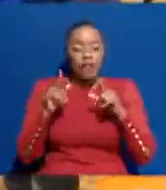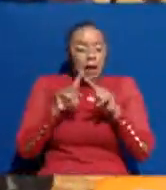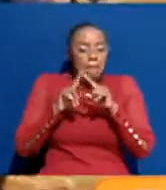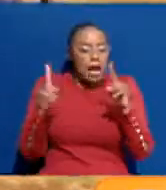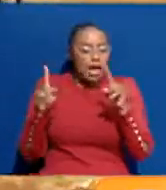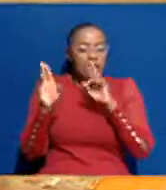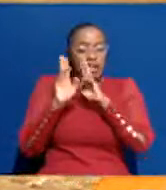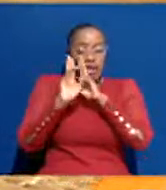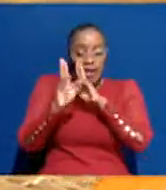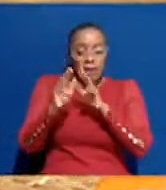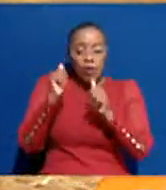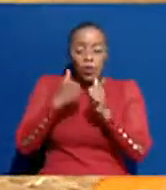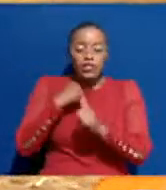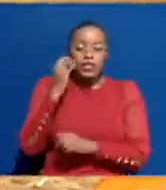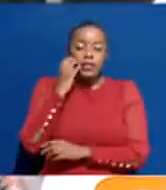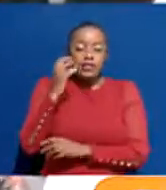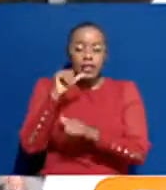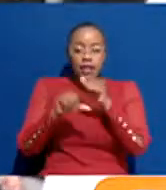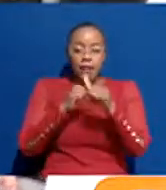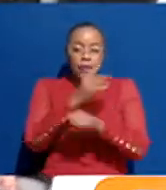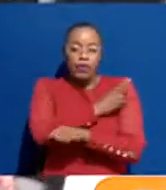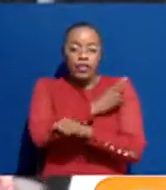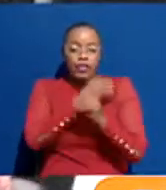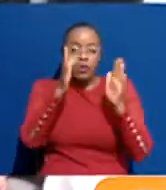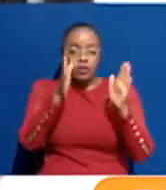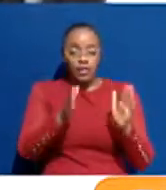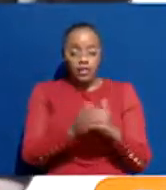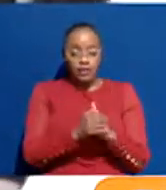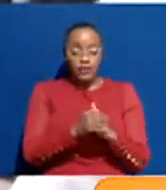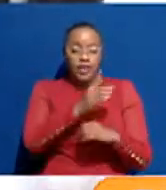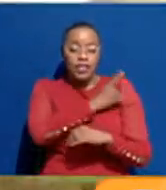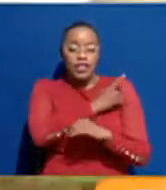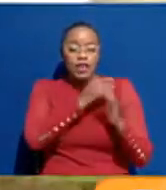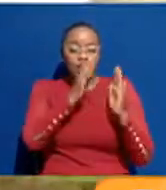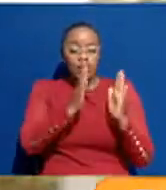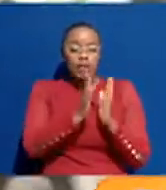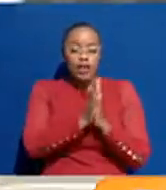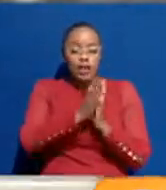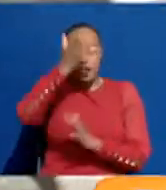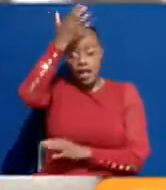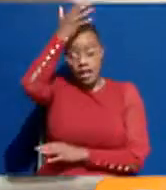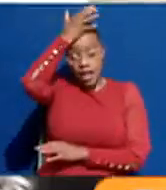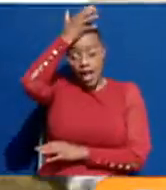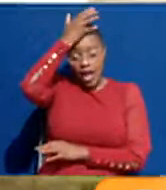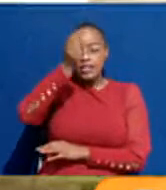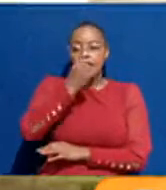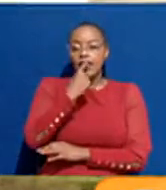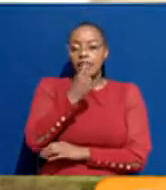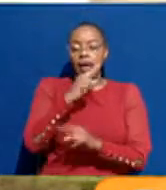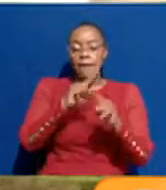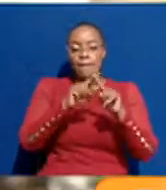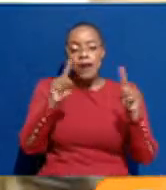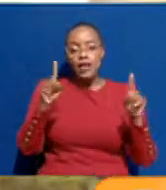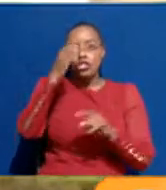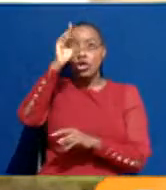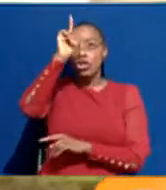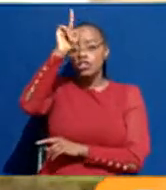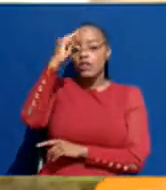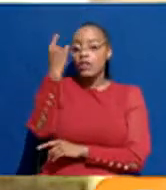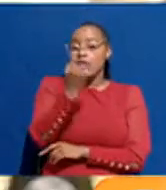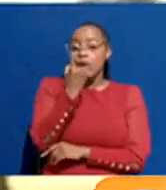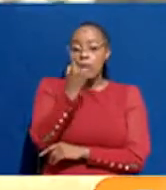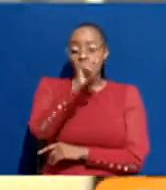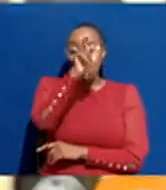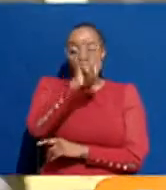ya ripoti za kutamausha za madaktari. Madaktari na manesi wanatibu, ila Mungu